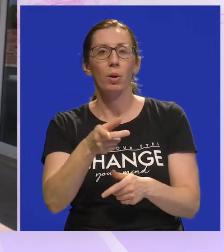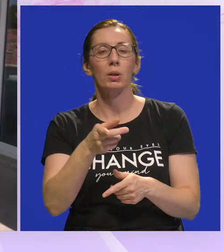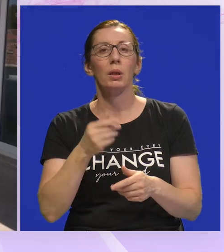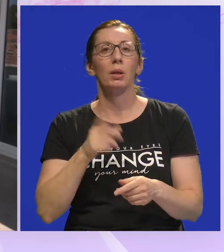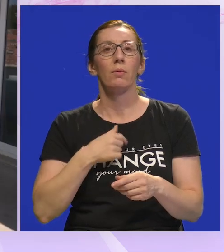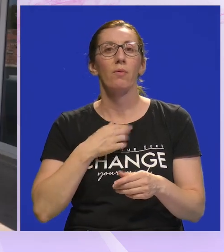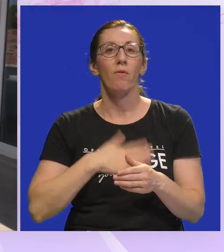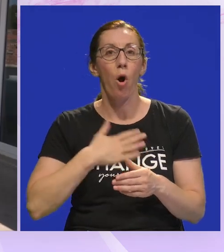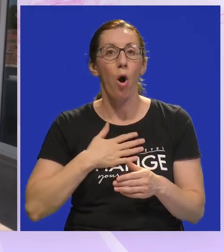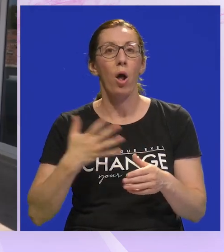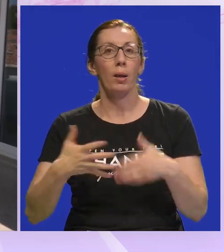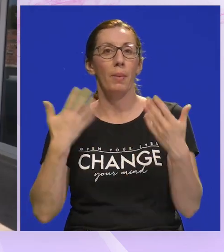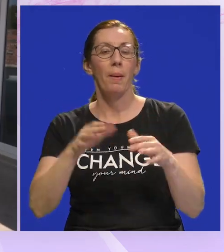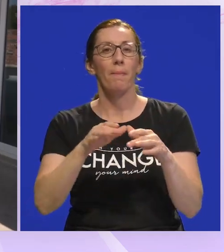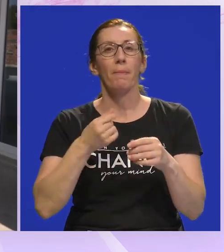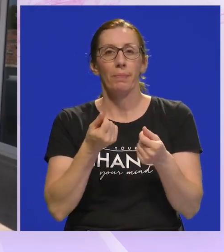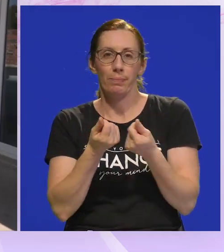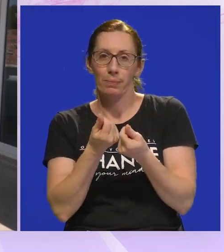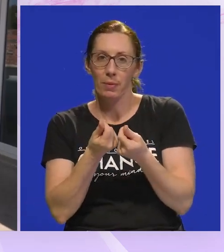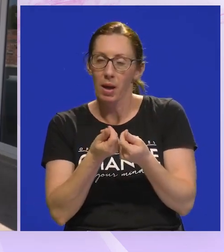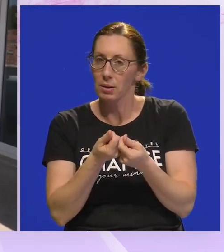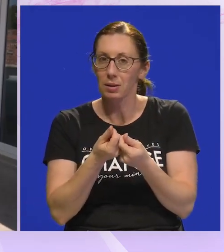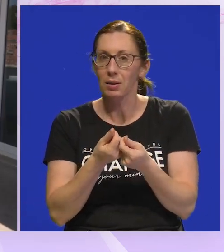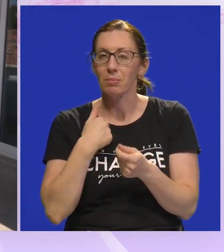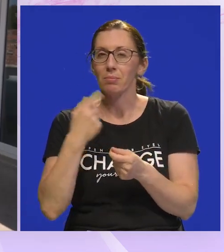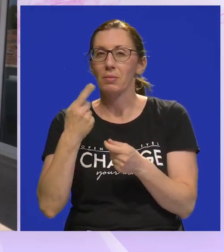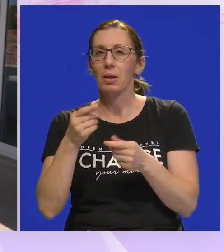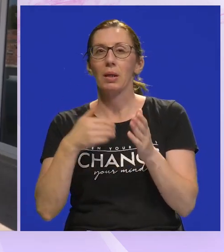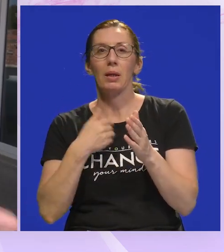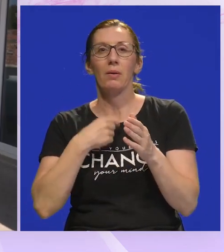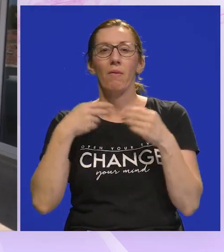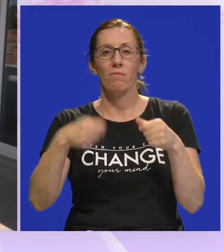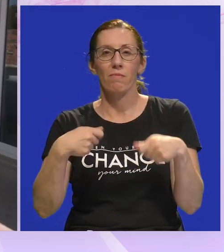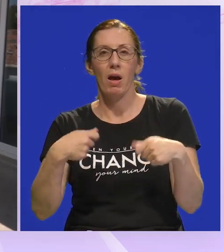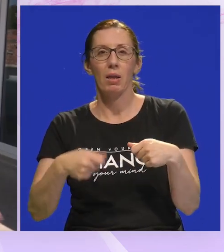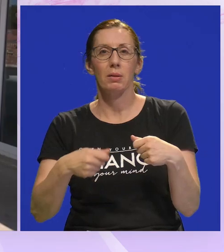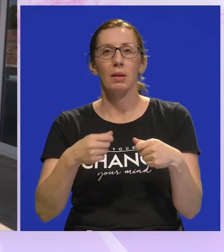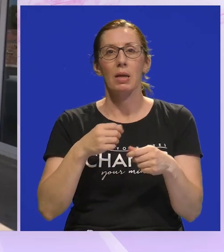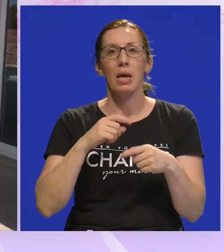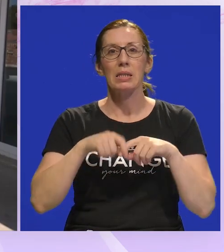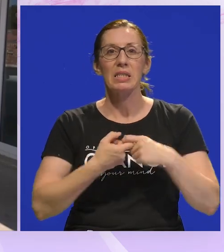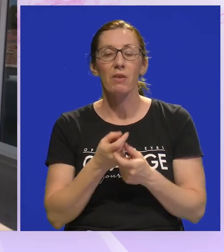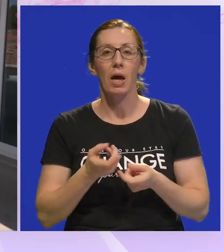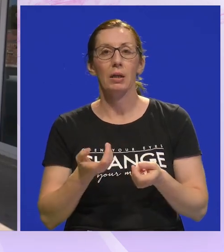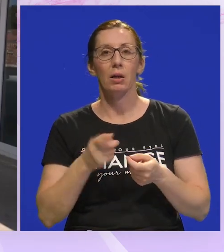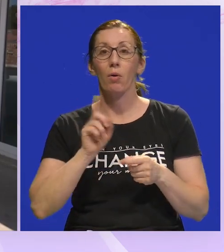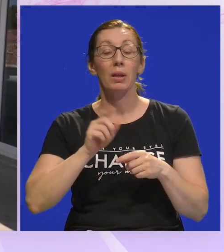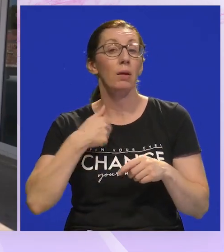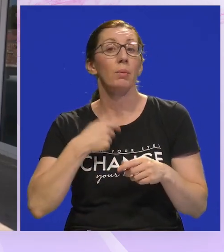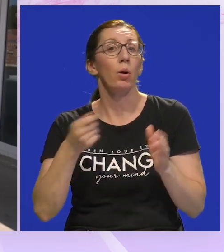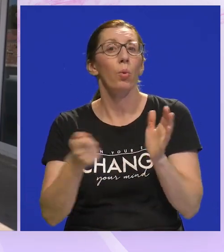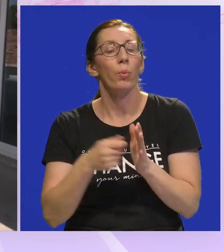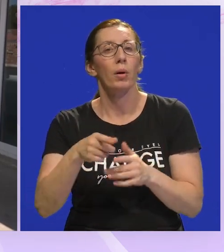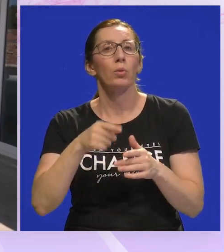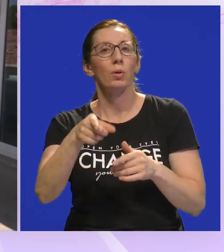volimo vrhunske stvari, ljudi često materijalno cijene vrhunskim pa onda si kupuju vrhunske stvari. Međutim, ovdje